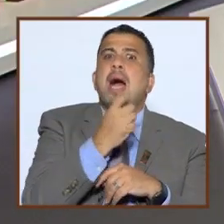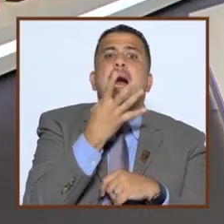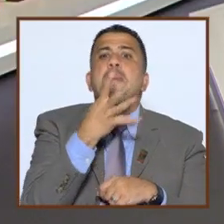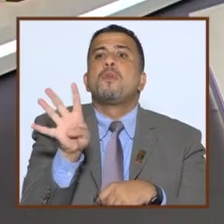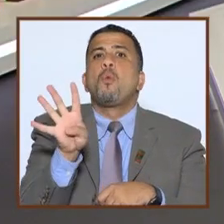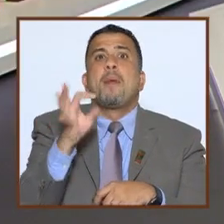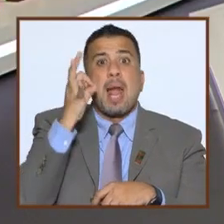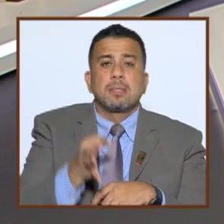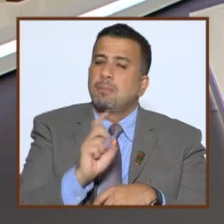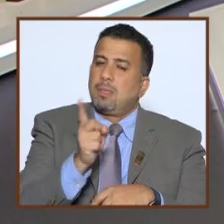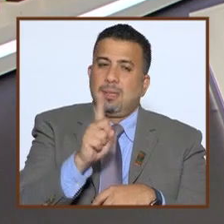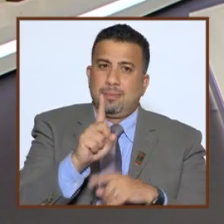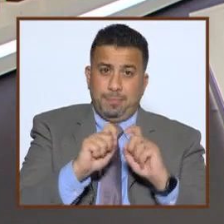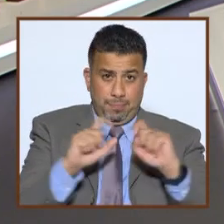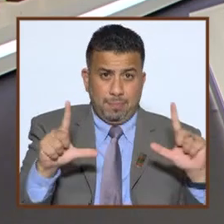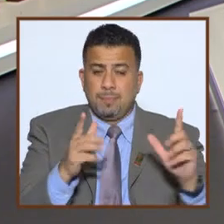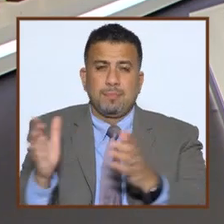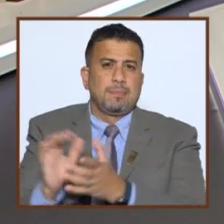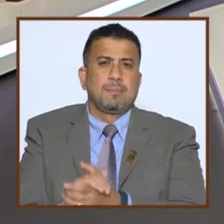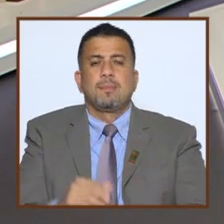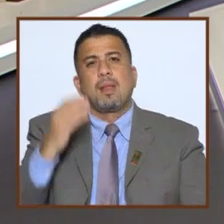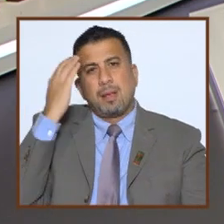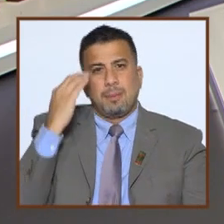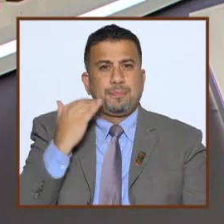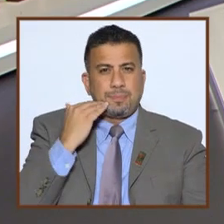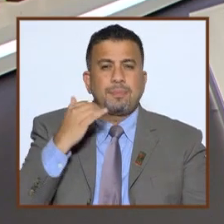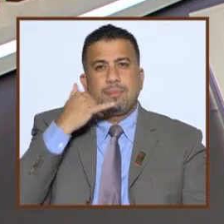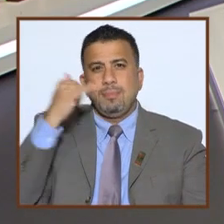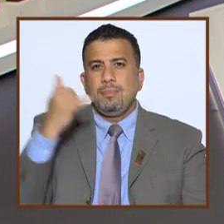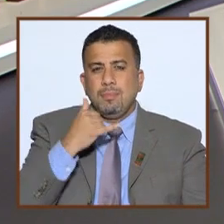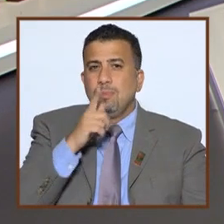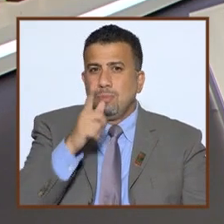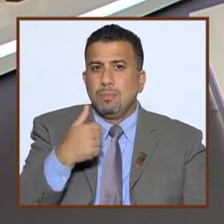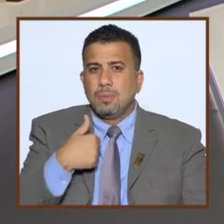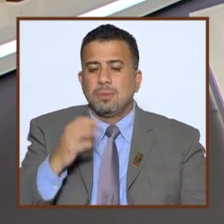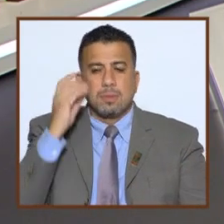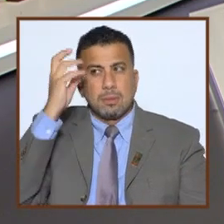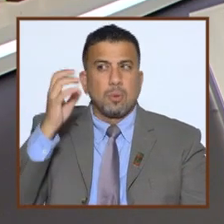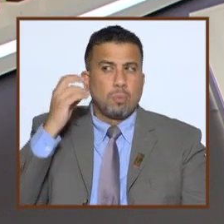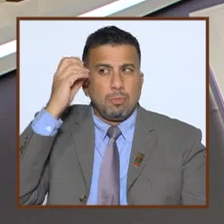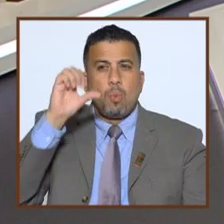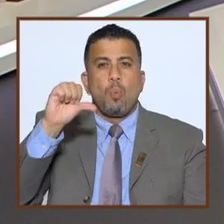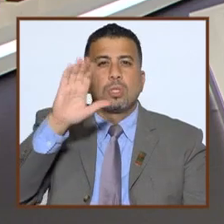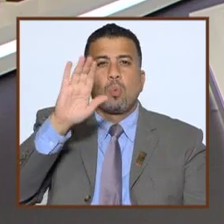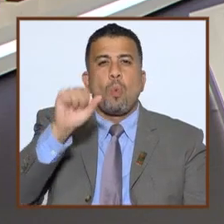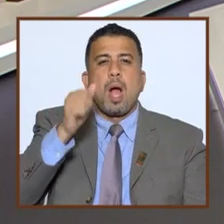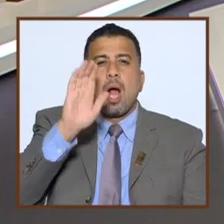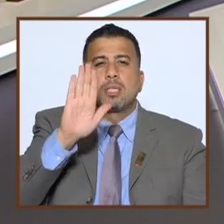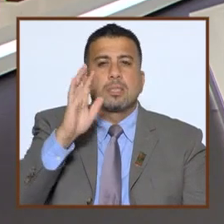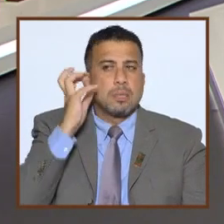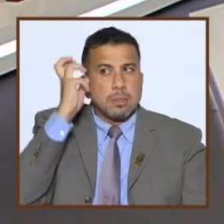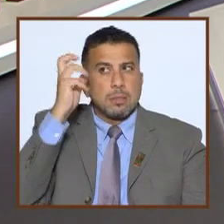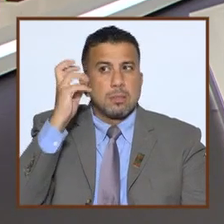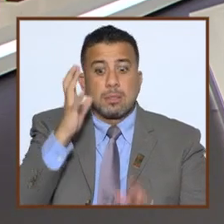هند من السعوديه تقول انا كان اصابني وسواس في الصلاه والحمد لله تخلص منه ثم اصابني